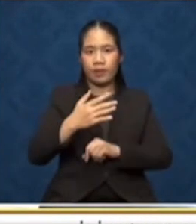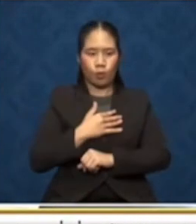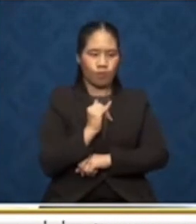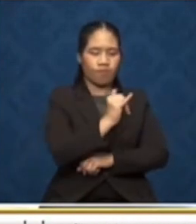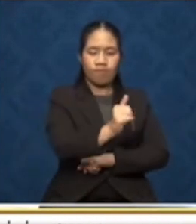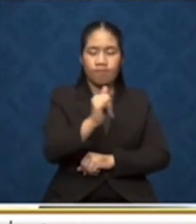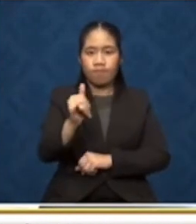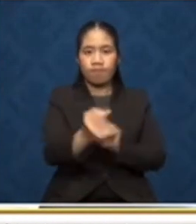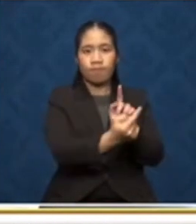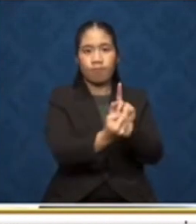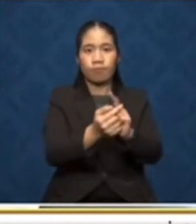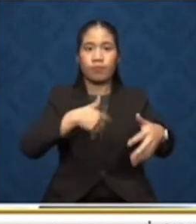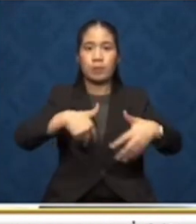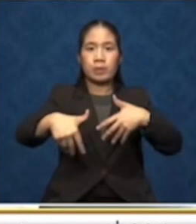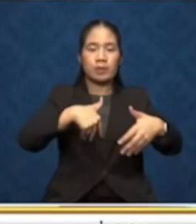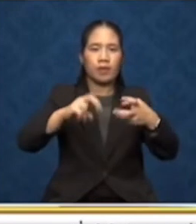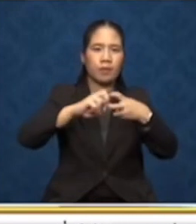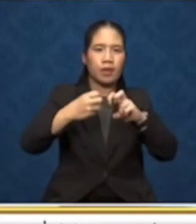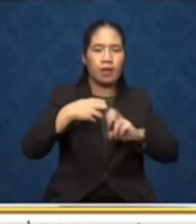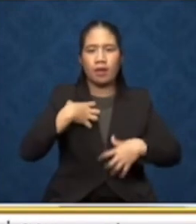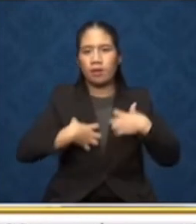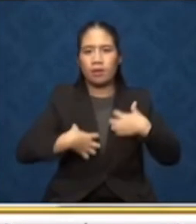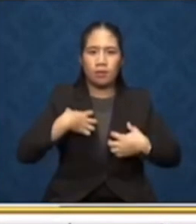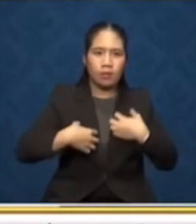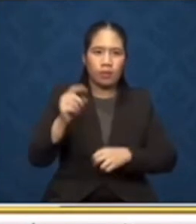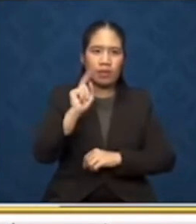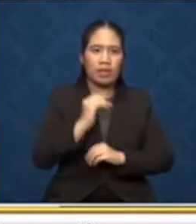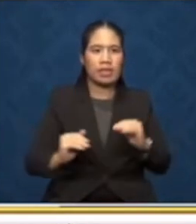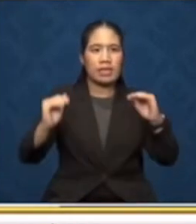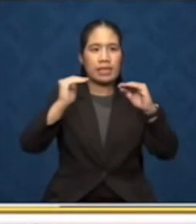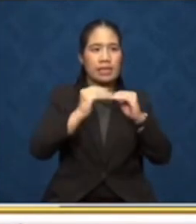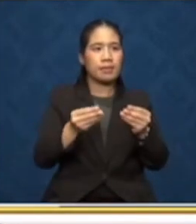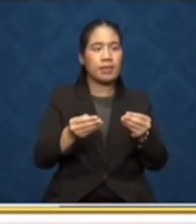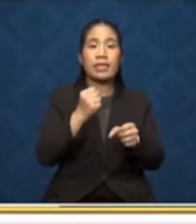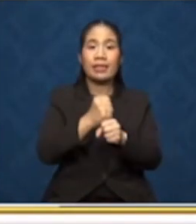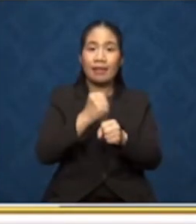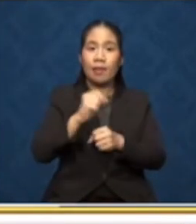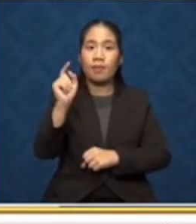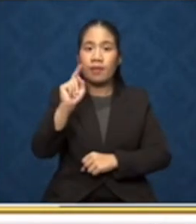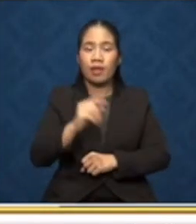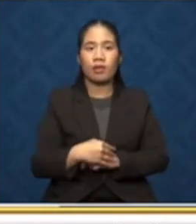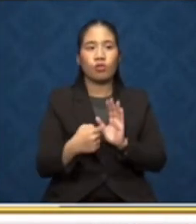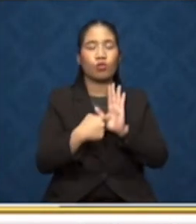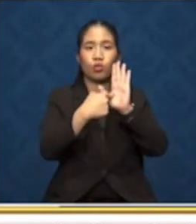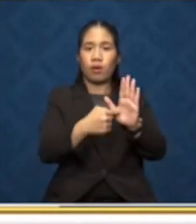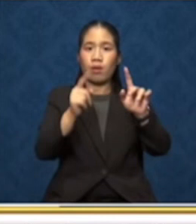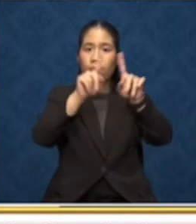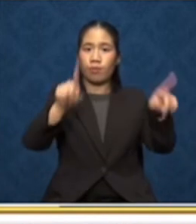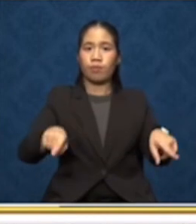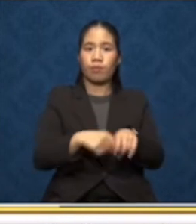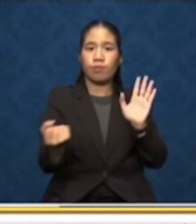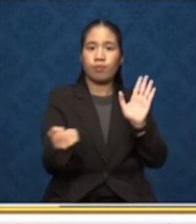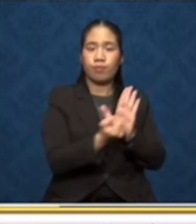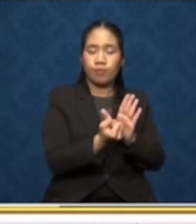ที่พบปะพ่อแม่พี่น้องประชาชนปัญหาความต้องการเอกสารสิทธิ์ที่ดินทำกินกรณีการออกสำรวจโฉนดที่ดินและการ